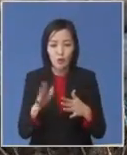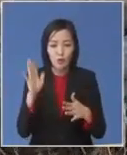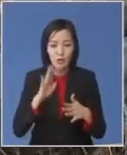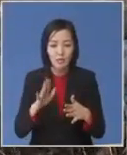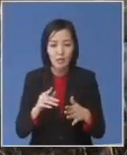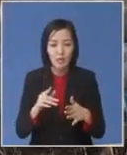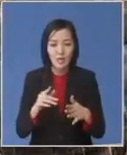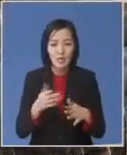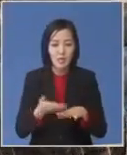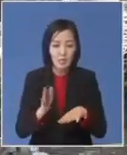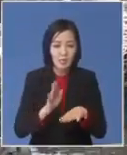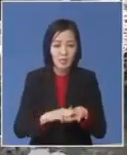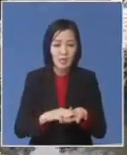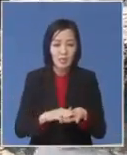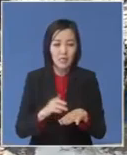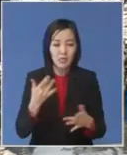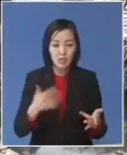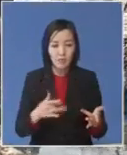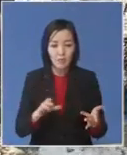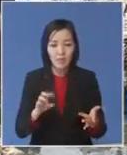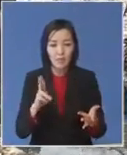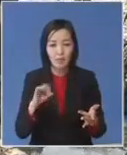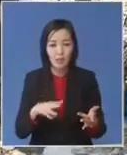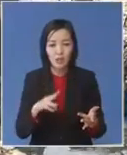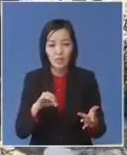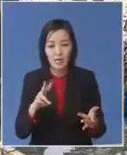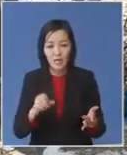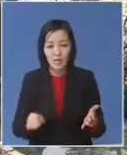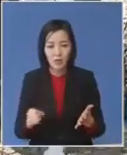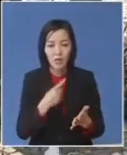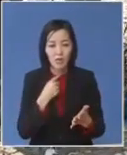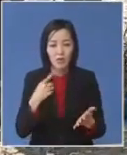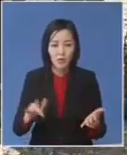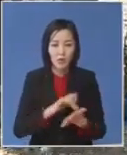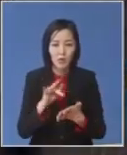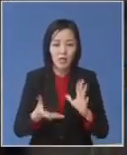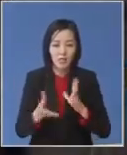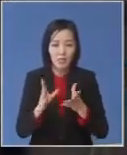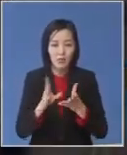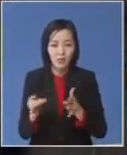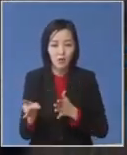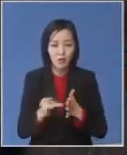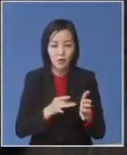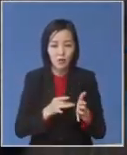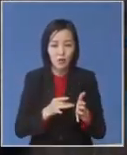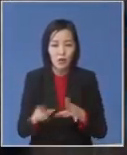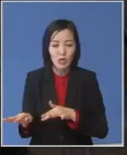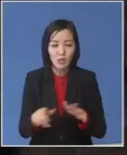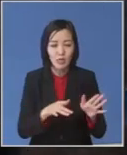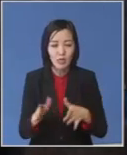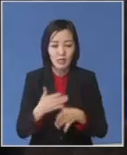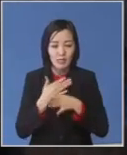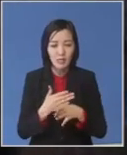қиындық көрген. Жамбыл, Еңбекші Қазақ, Іле Қарасай, Талғар аудандары мен Талдықорған қаласы бойынша шұғыл қабылданған шаралар